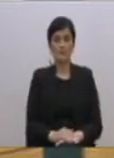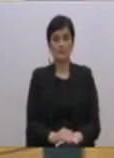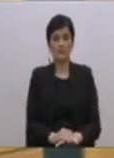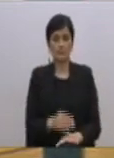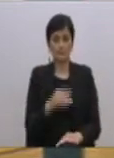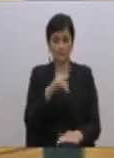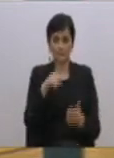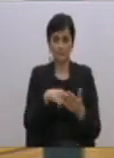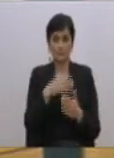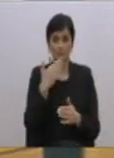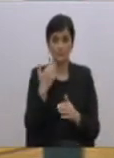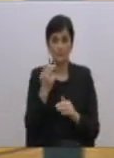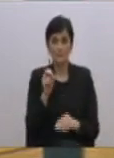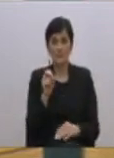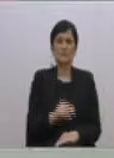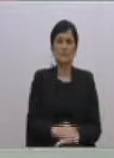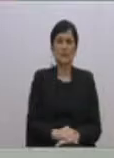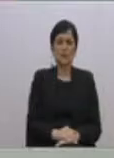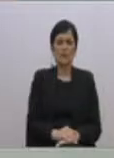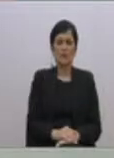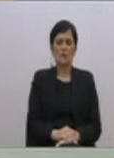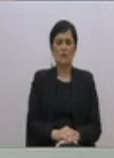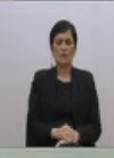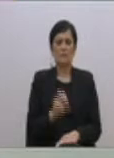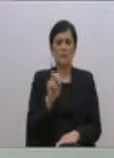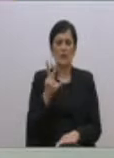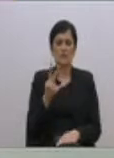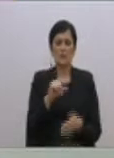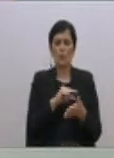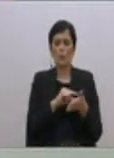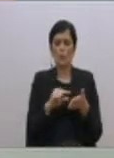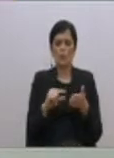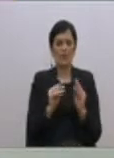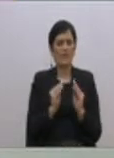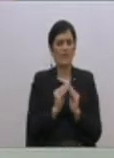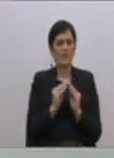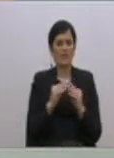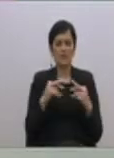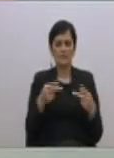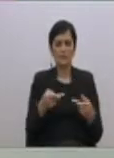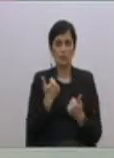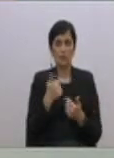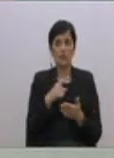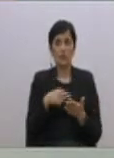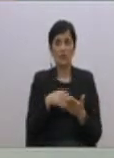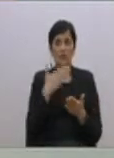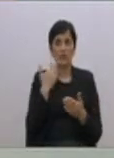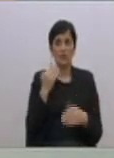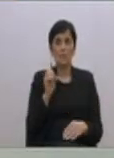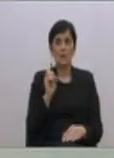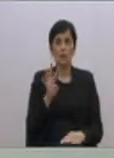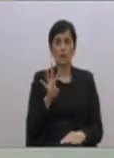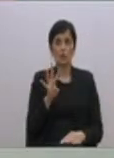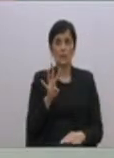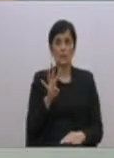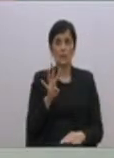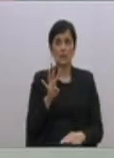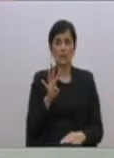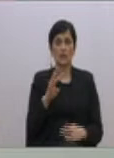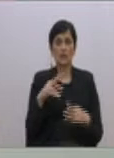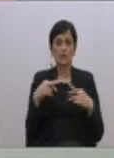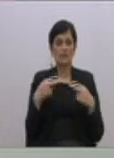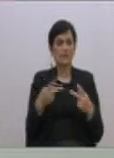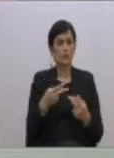ხოთ კითხვები არის? მე-13. მე-13 პუნქტი უცვლელ რედაქციით არის წარმოდგენილი, ბატონო თავზონა. კითხვები. მე-14.